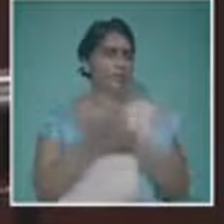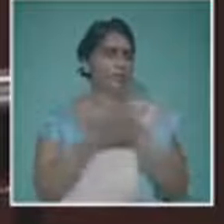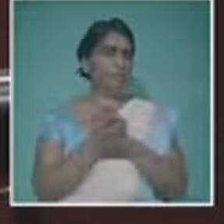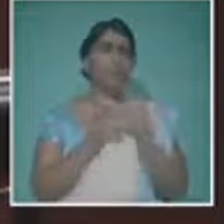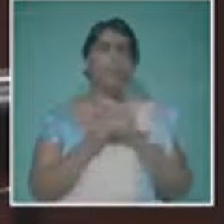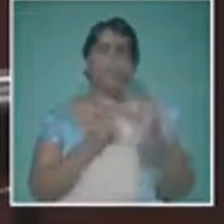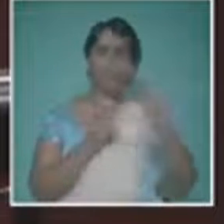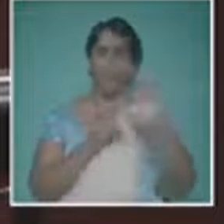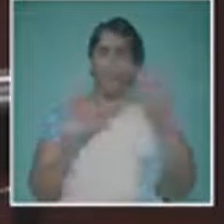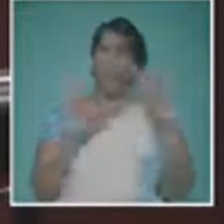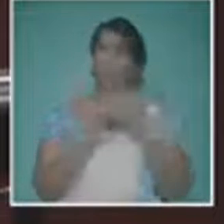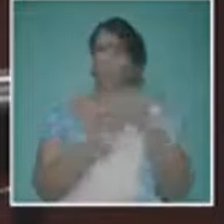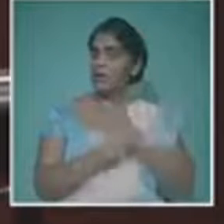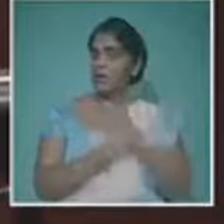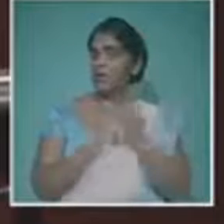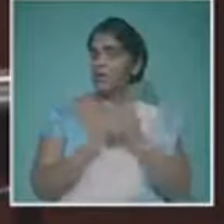இந்த நேரத்தில் நான்